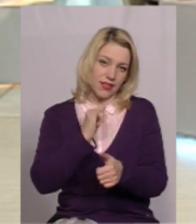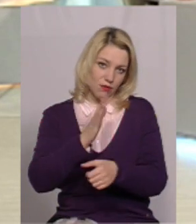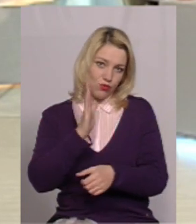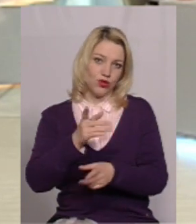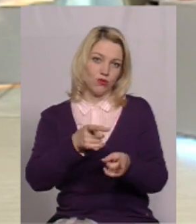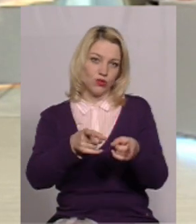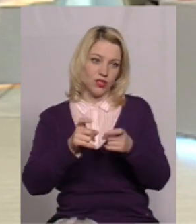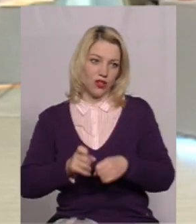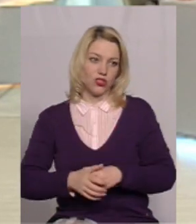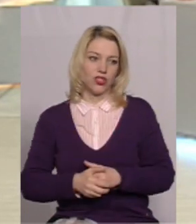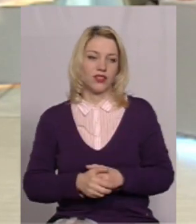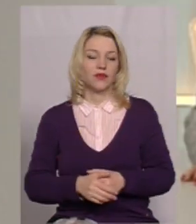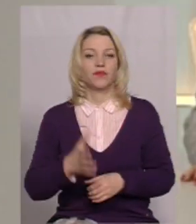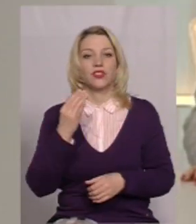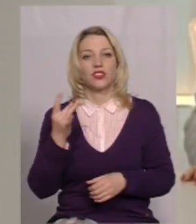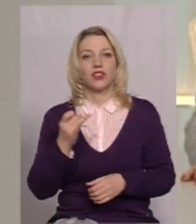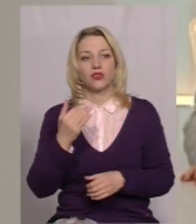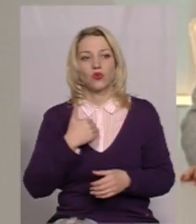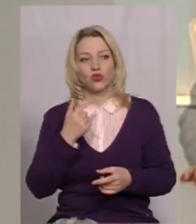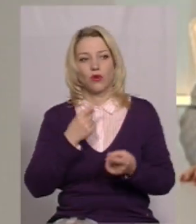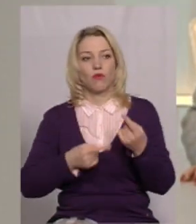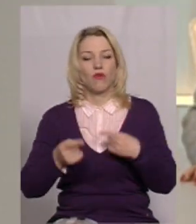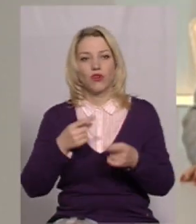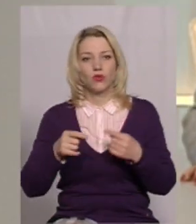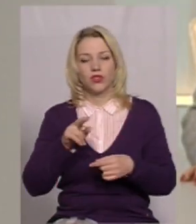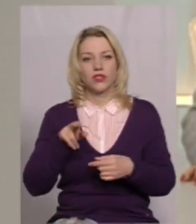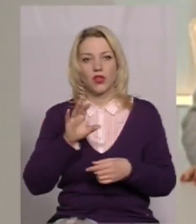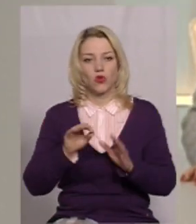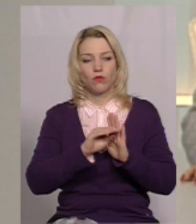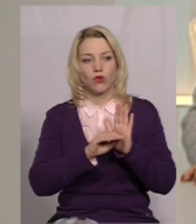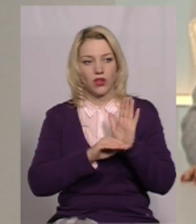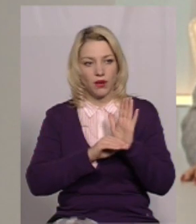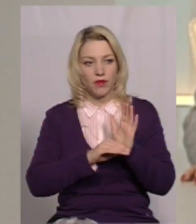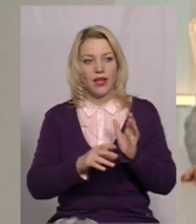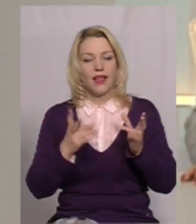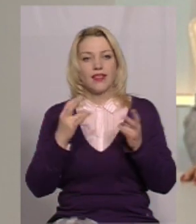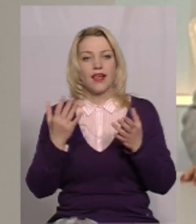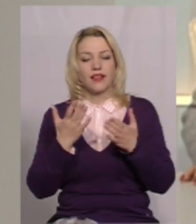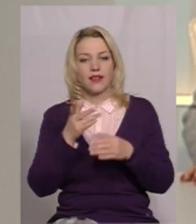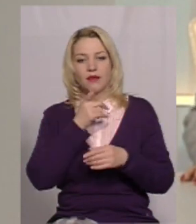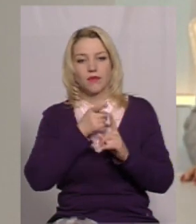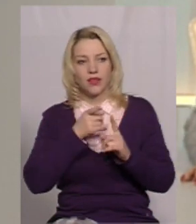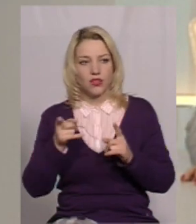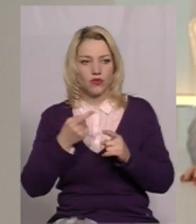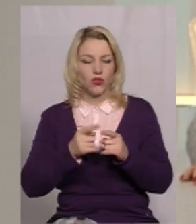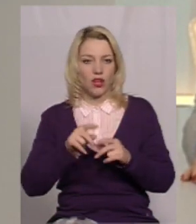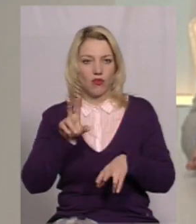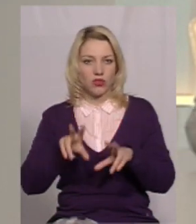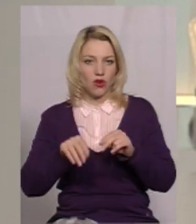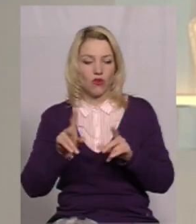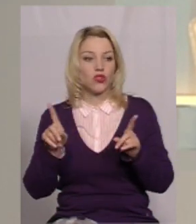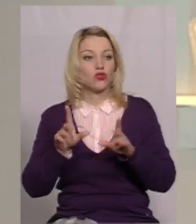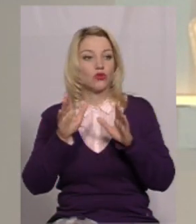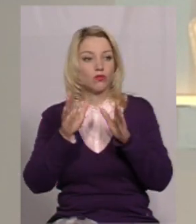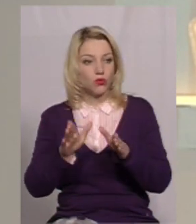залучати. Так. І ще раз хочу повернутися до програми. На який період вона розрахована і що